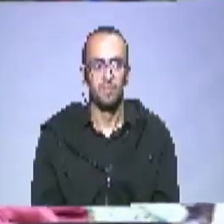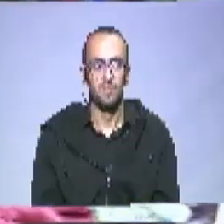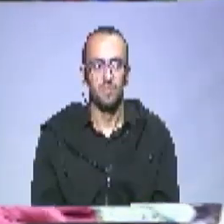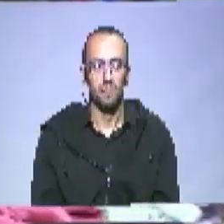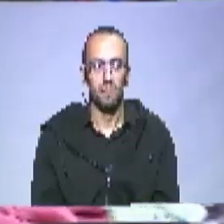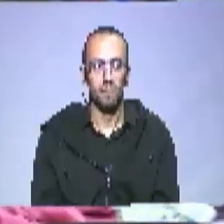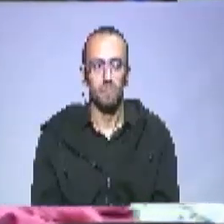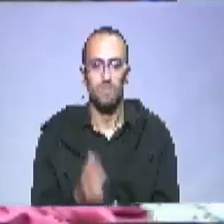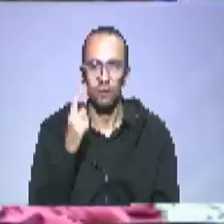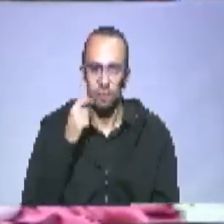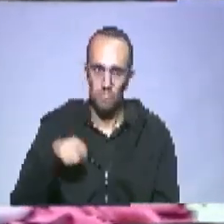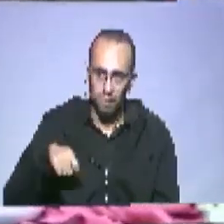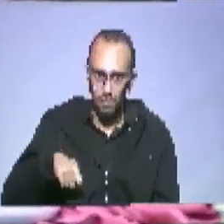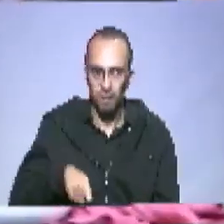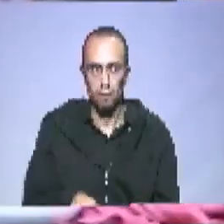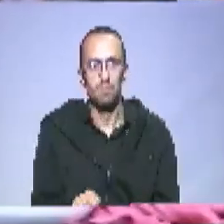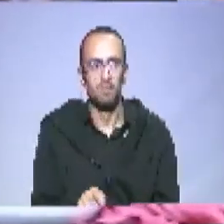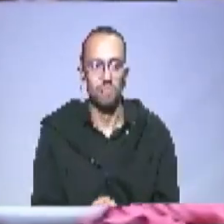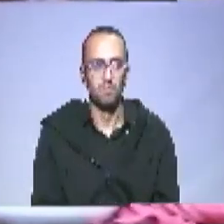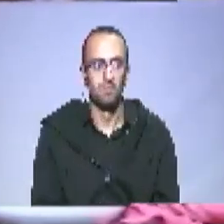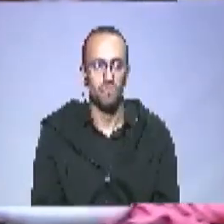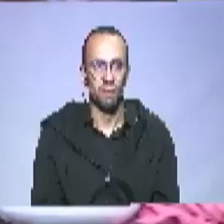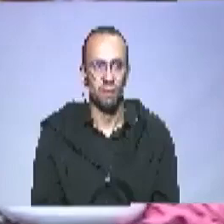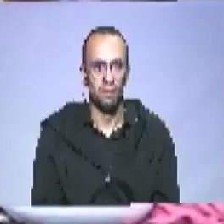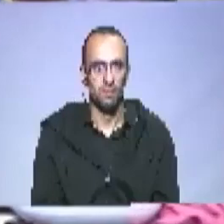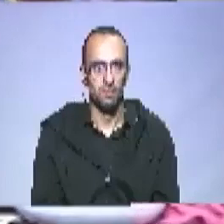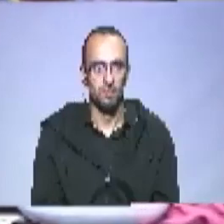ونشوف هنعمل فيها ايه.